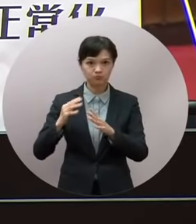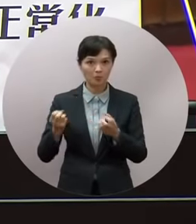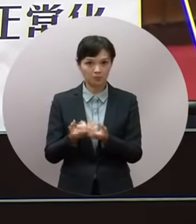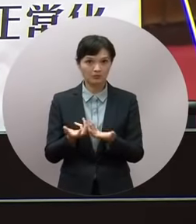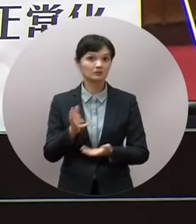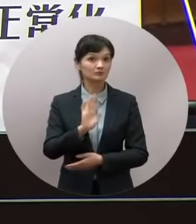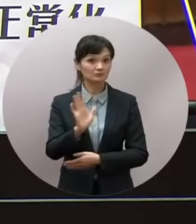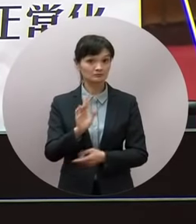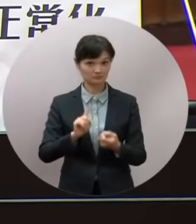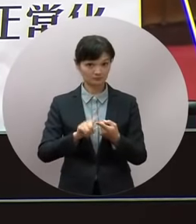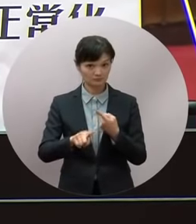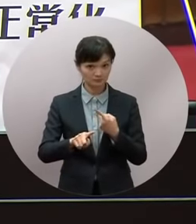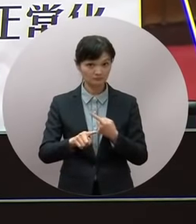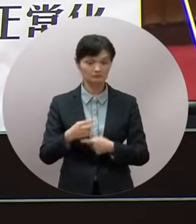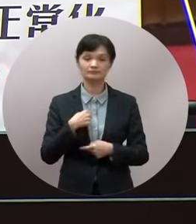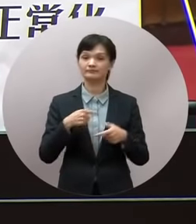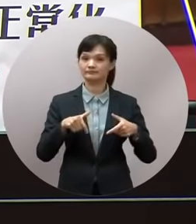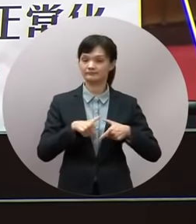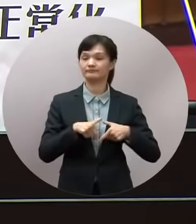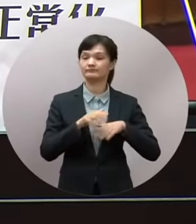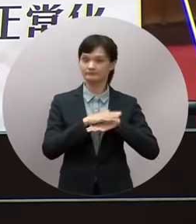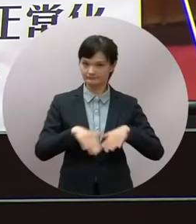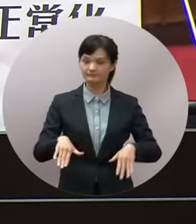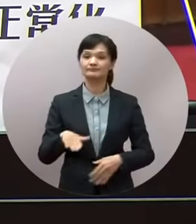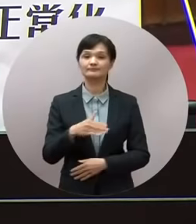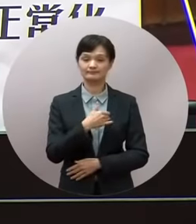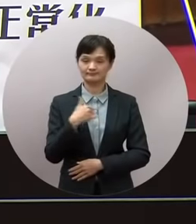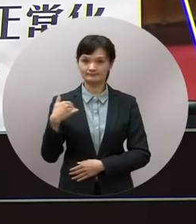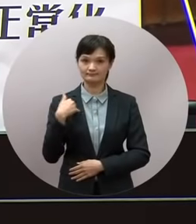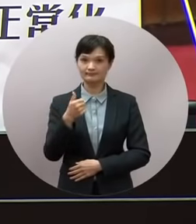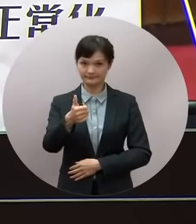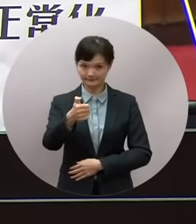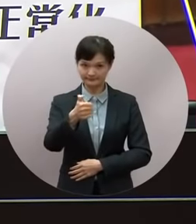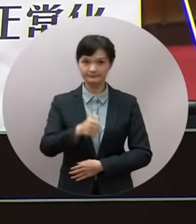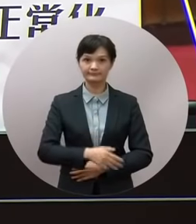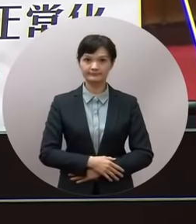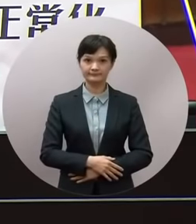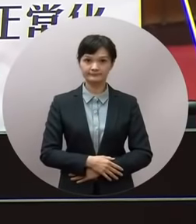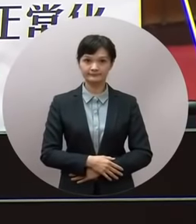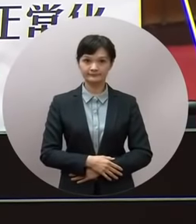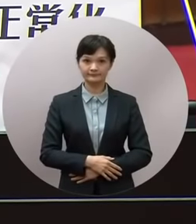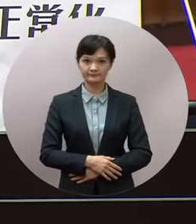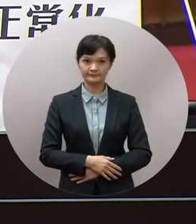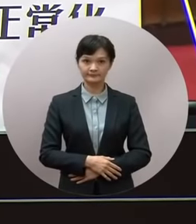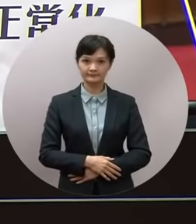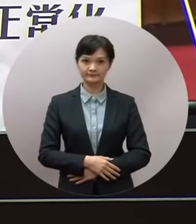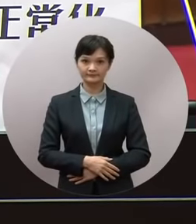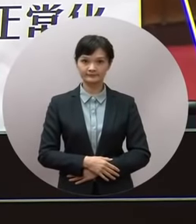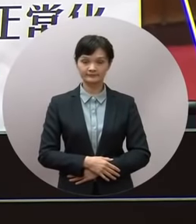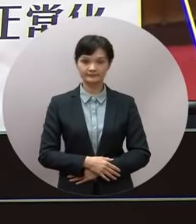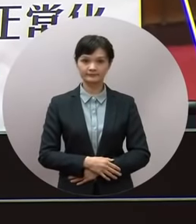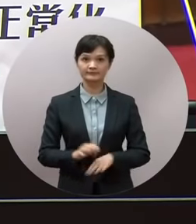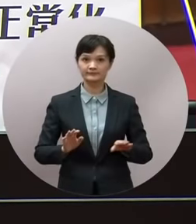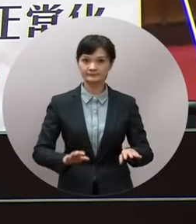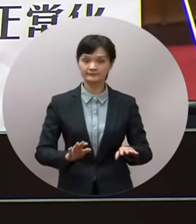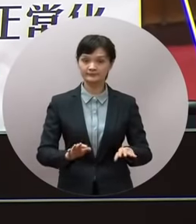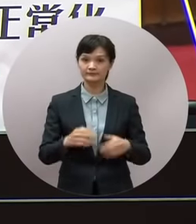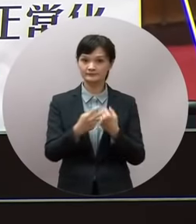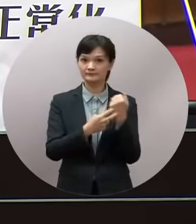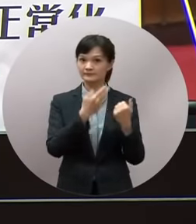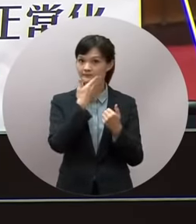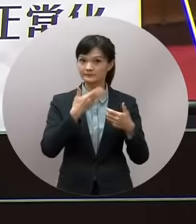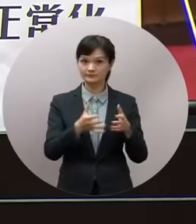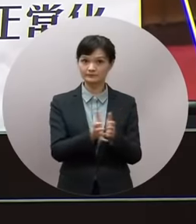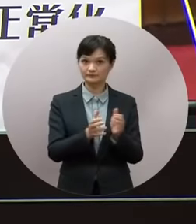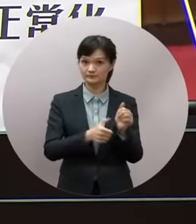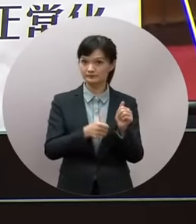安内讲呵，人民会当安心。好，两位主委跟国防代表请回。那我再请一下，今天我们卫福部是不